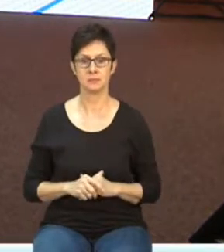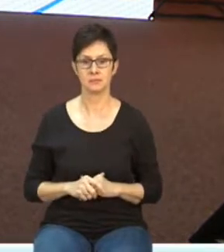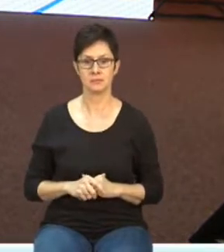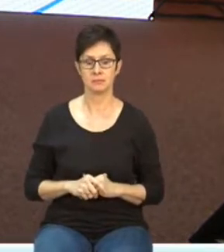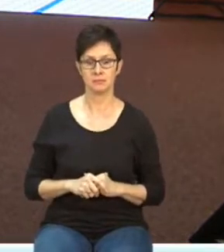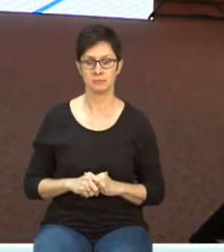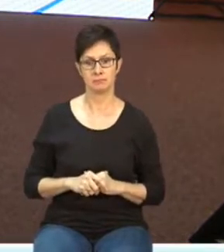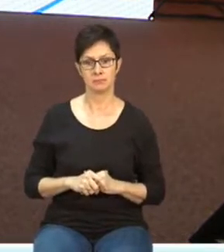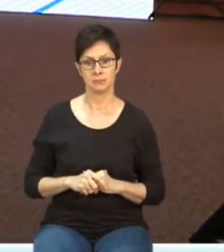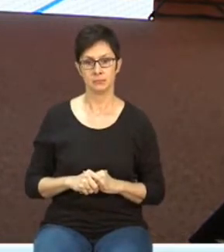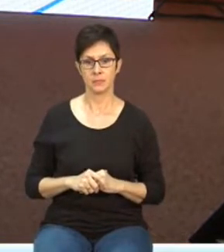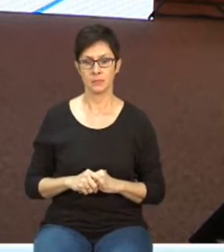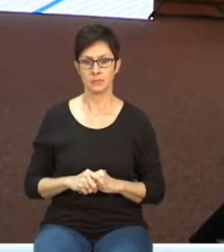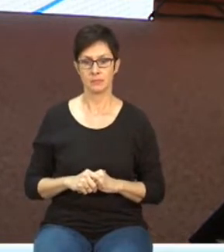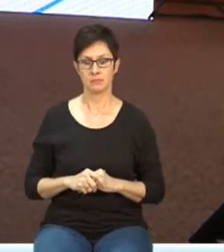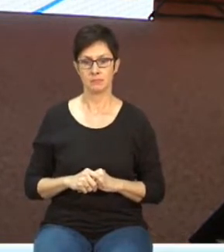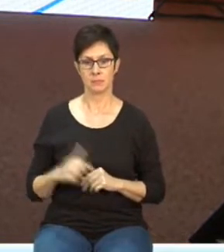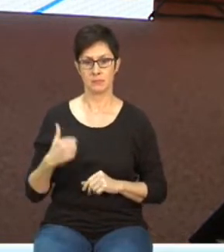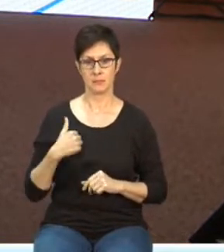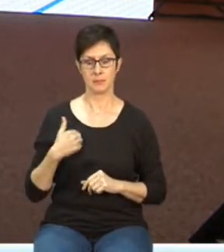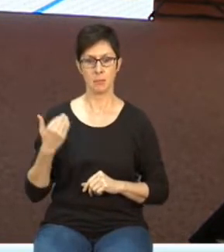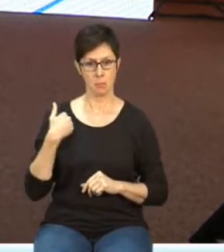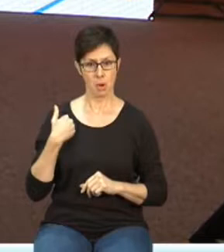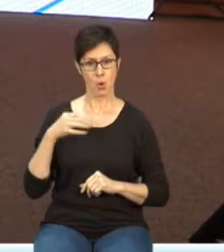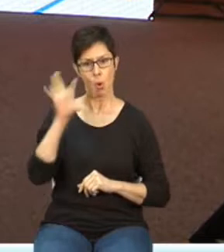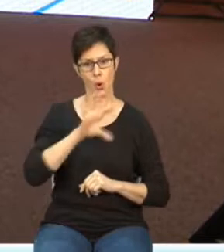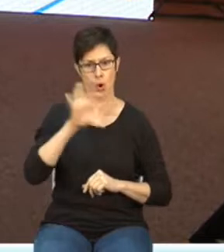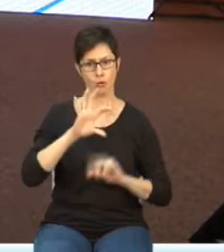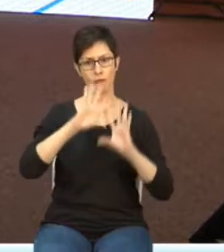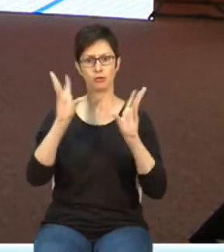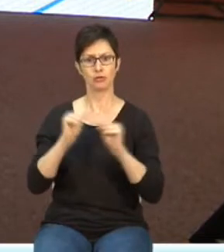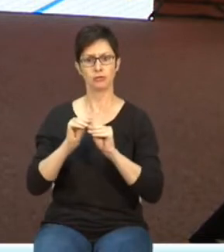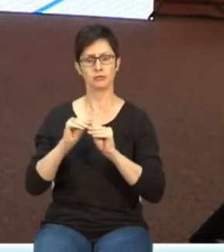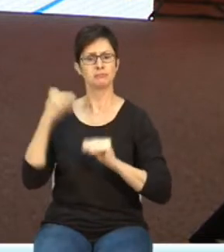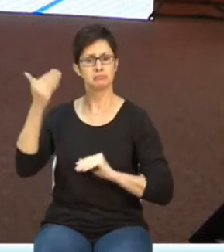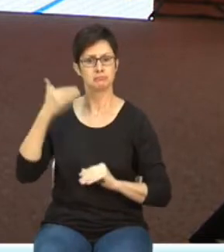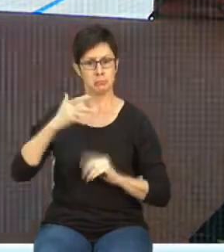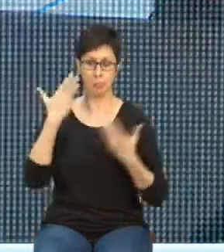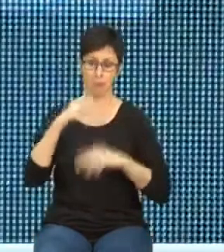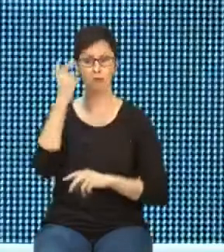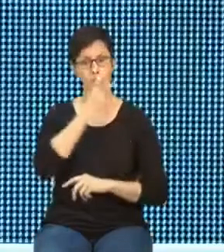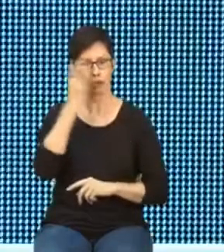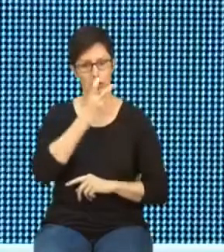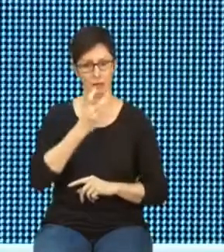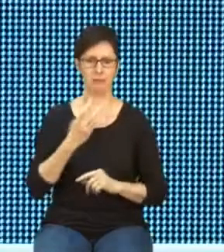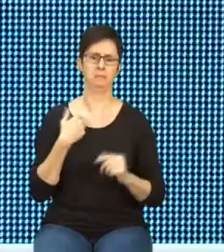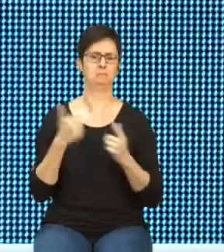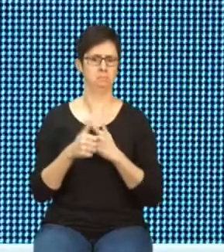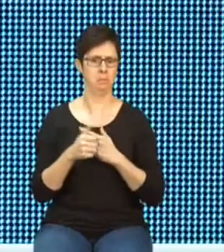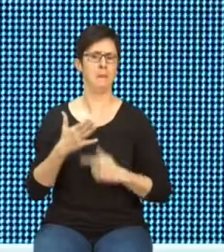oglądając wszystkie bardzo ciekawe państwa prezentację można powiedzieć tak mamy